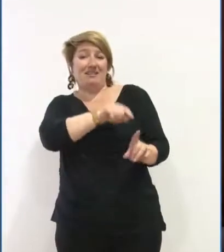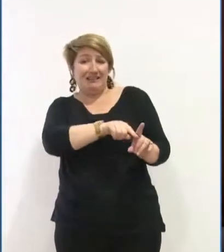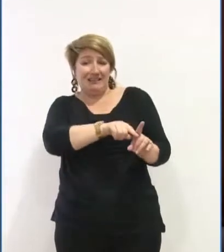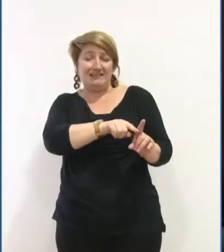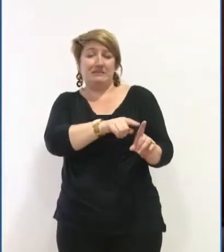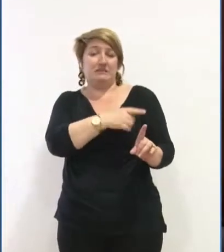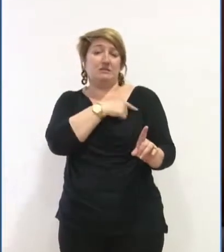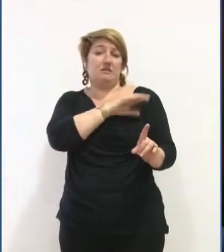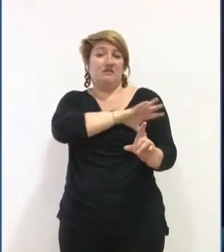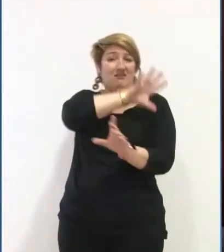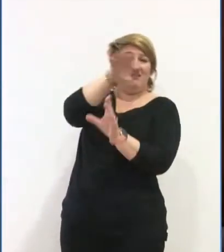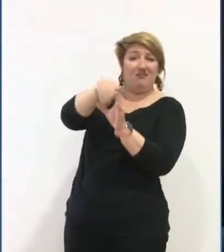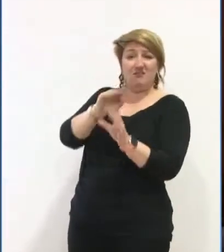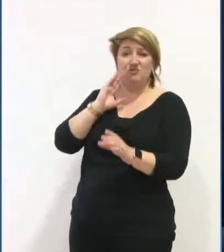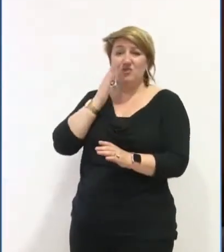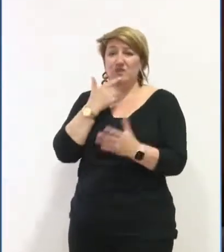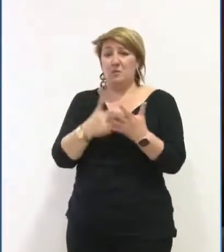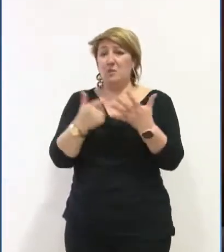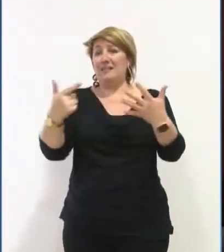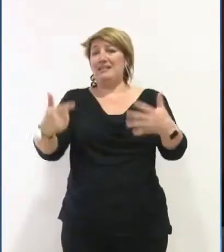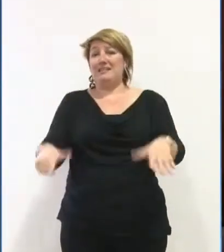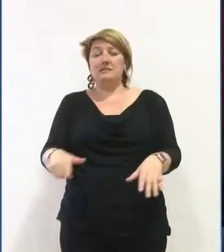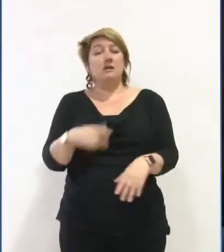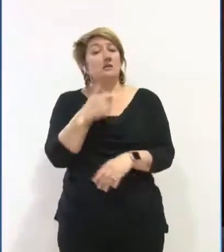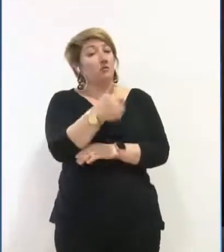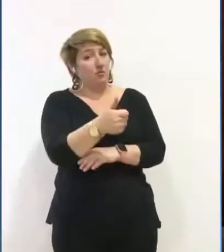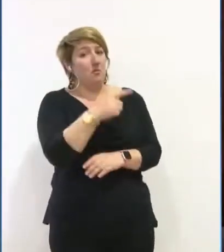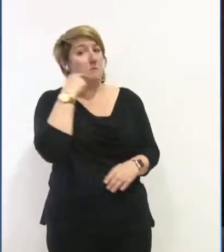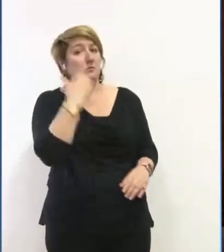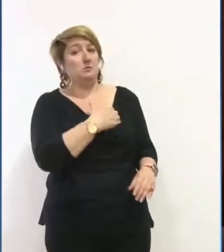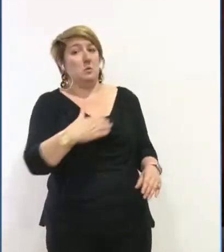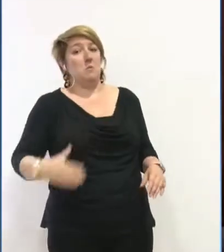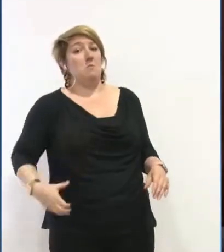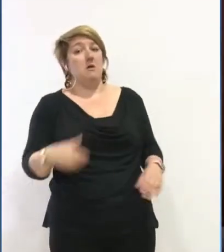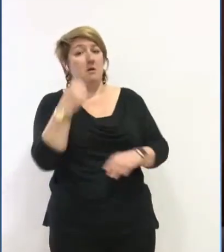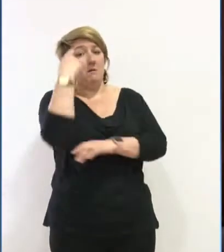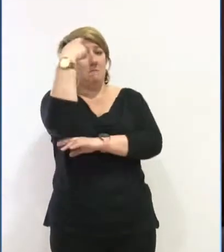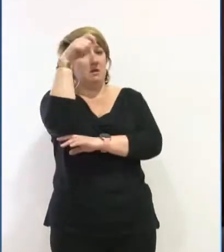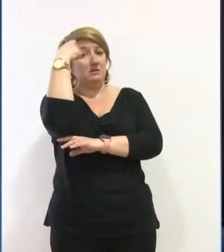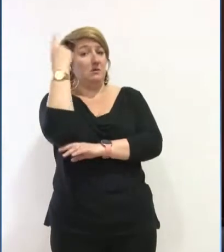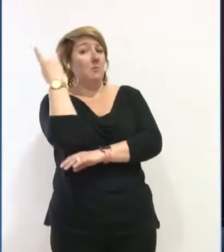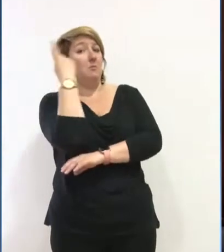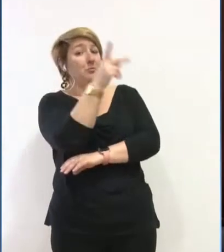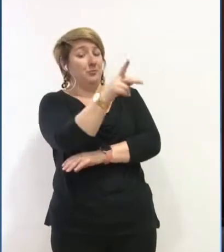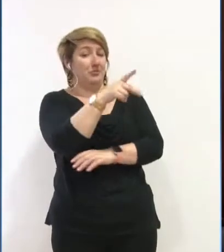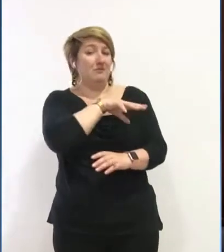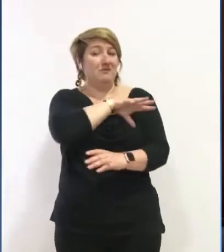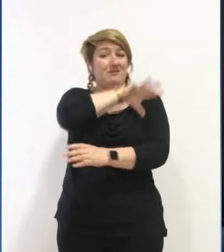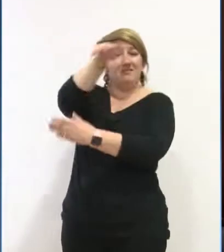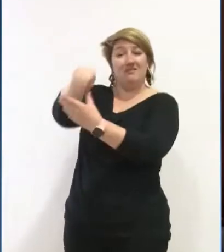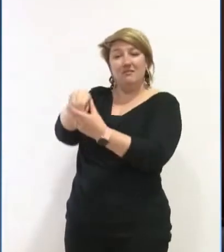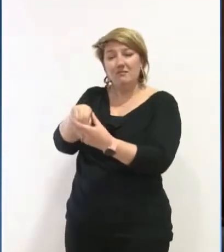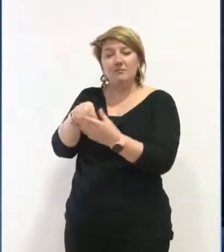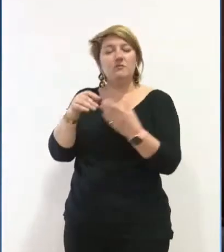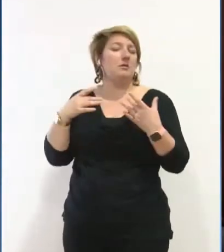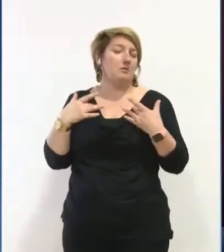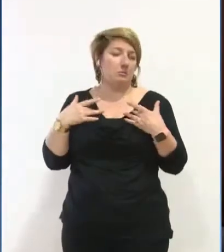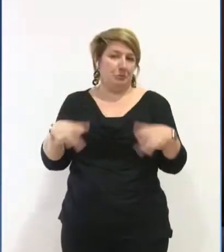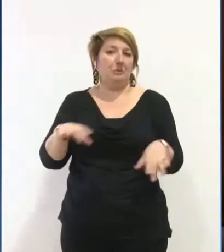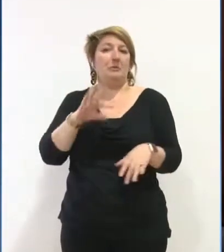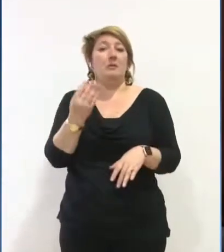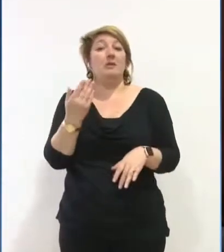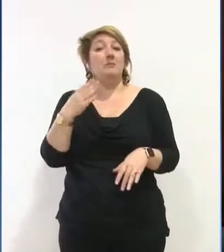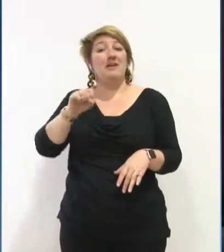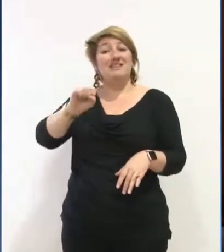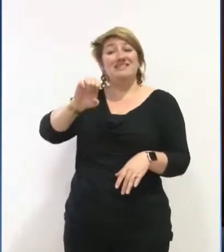janvier 2017 et dont vous êtes d'ailleurs le président. Mais la ville de Grenoble est directement concernée par la SEM